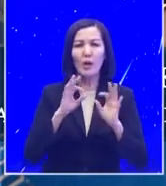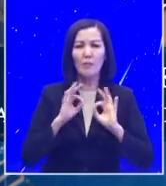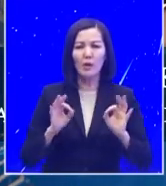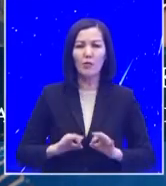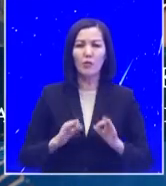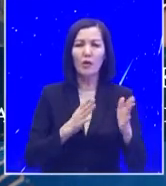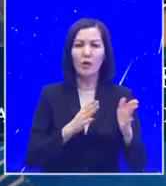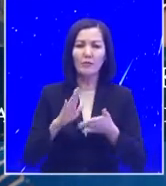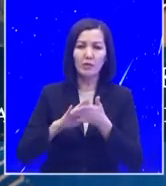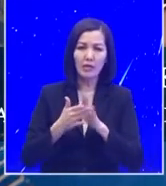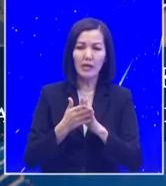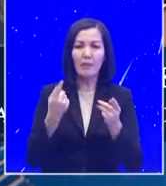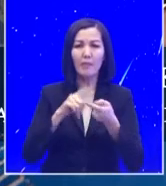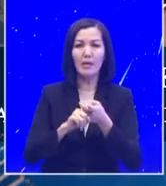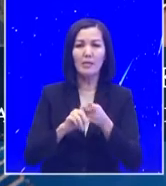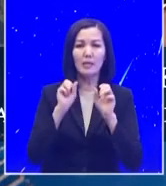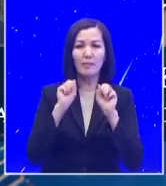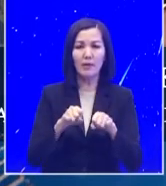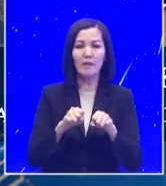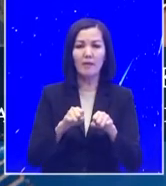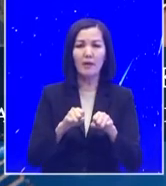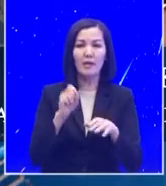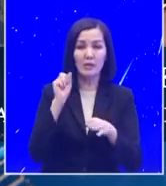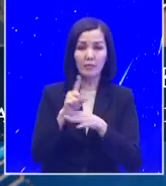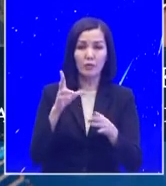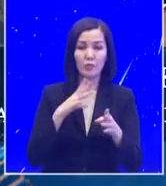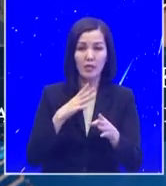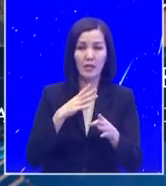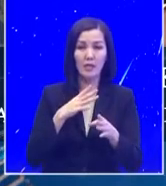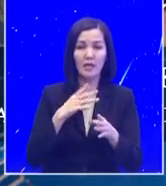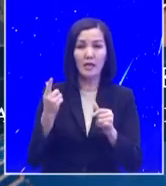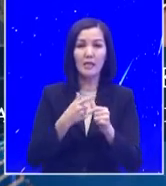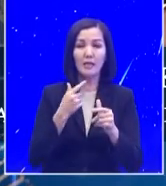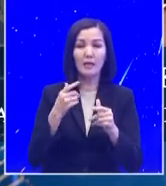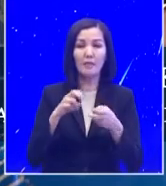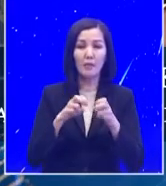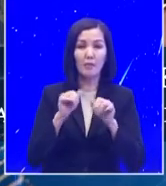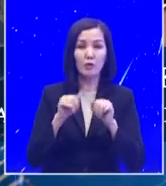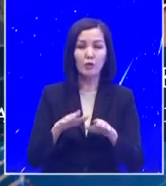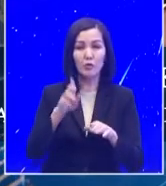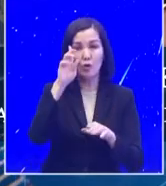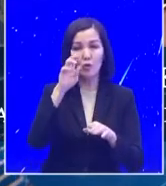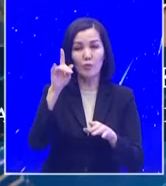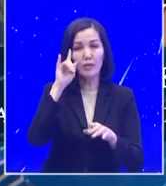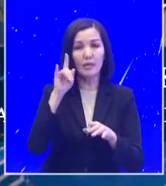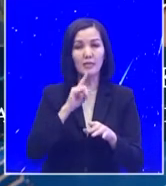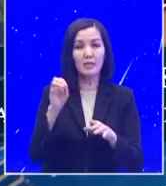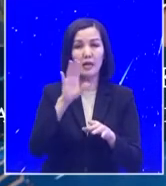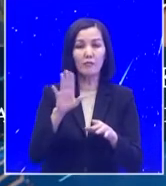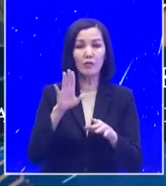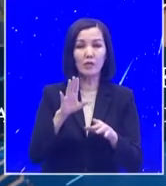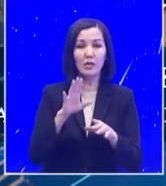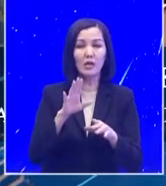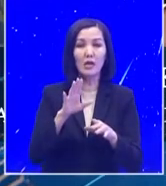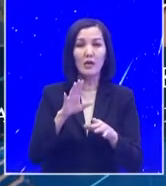қалыптасқан жағдайға байланысты құқықтық баға беруді тапсырамын. Аталған мәселені шешу үшін үкімет Қазақстанға Еуразиялық